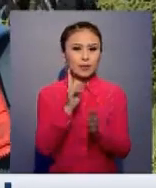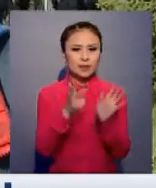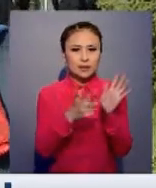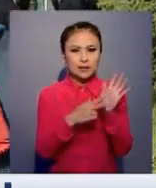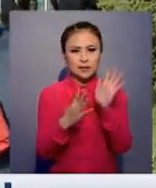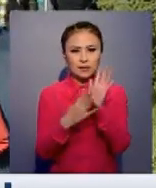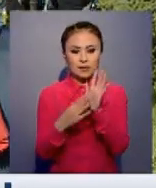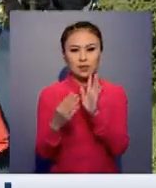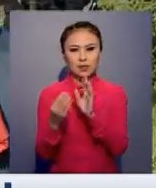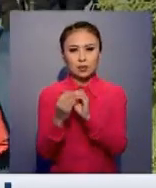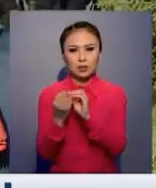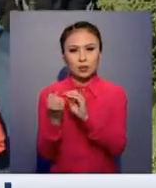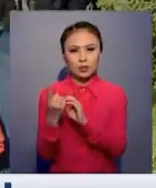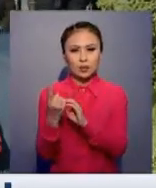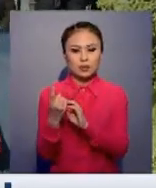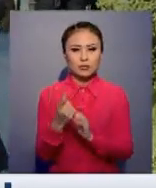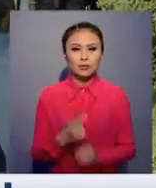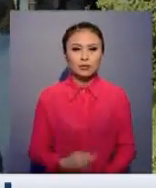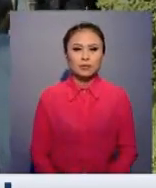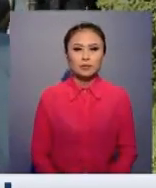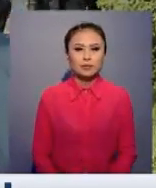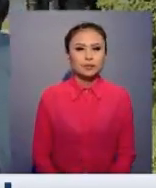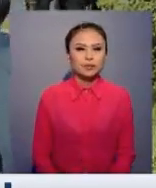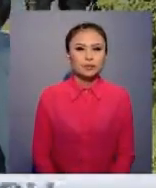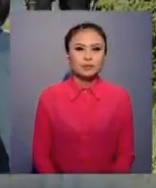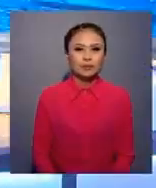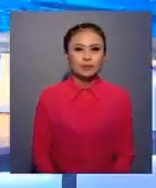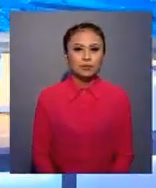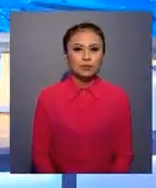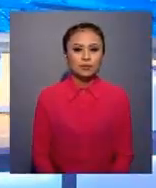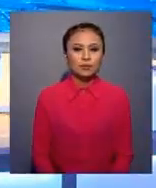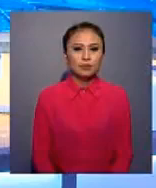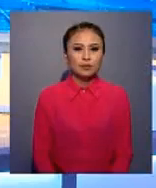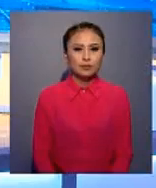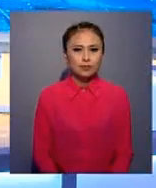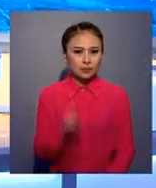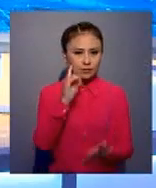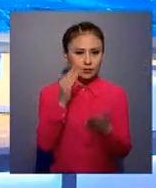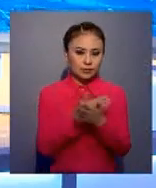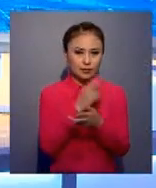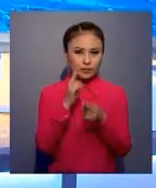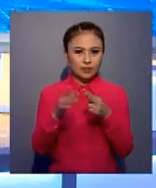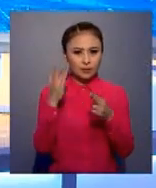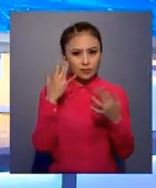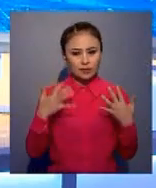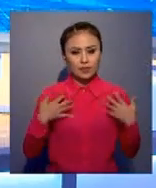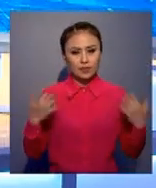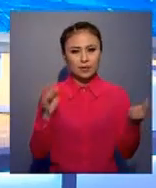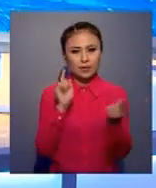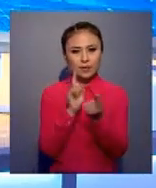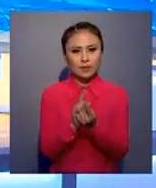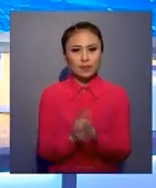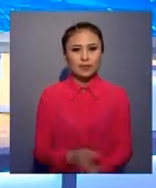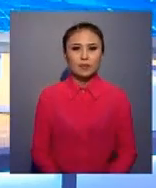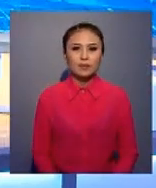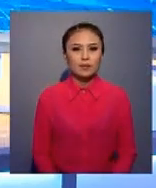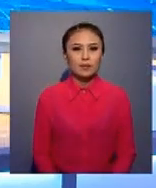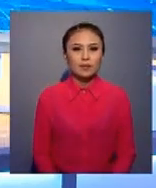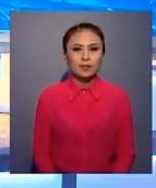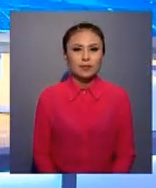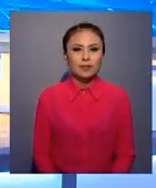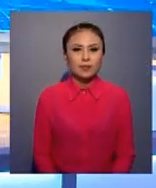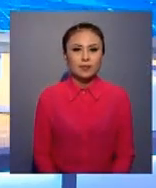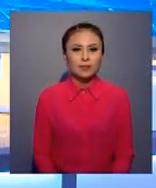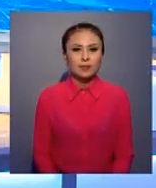8-9, 10-11 және 12-13 жастағы. Әзірге айтарымыз осы, алдағы сағаттарда жүздескенше.